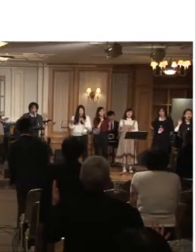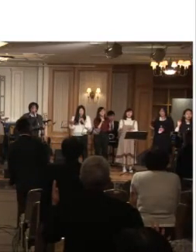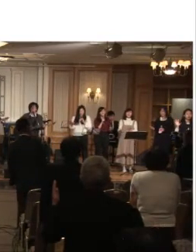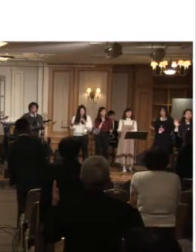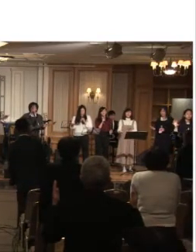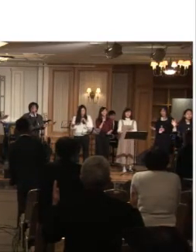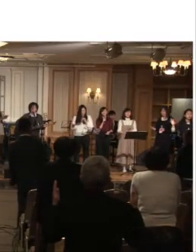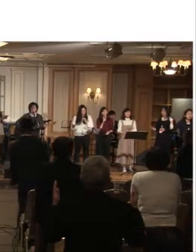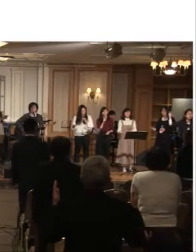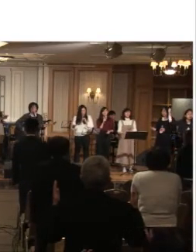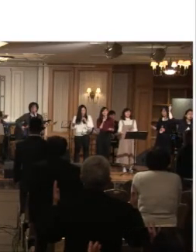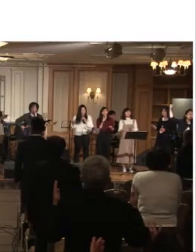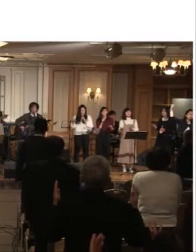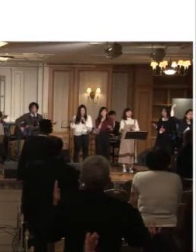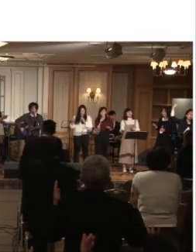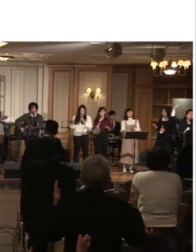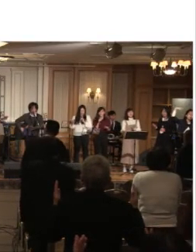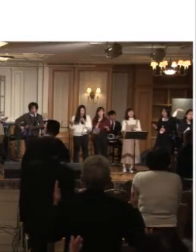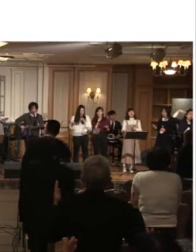輝く